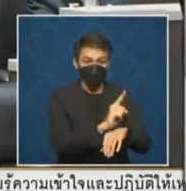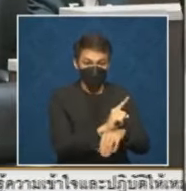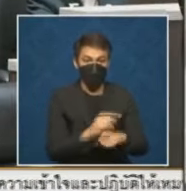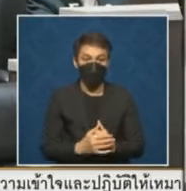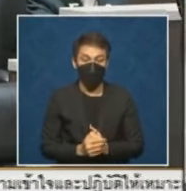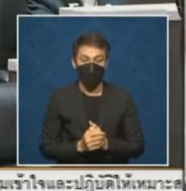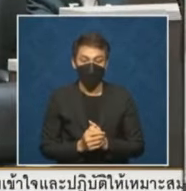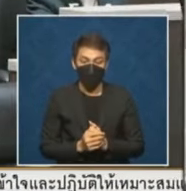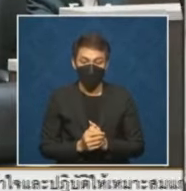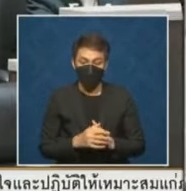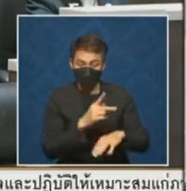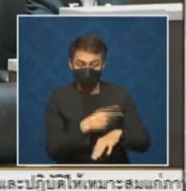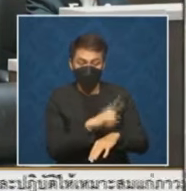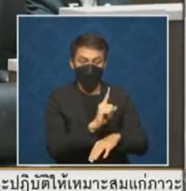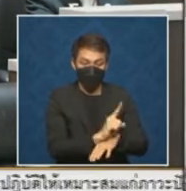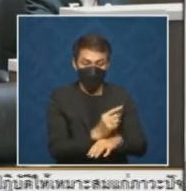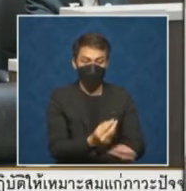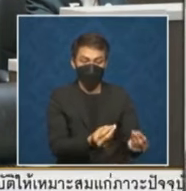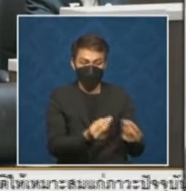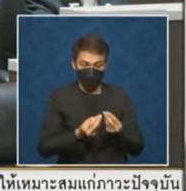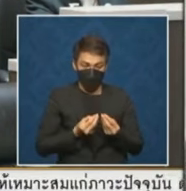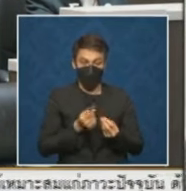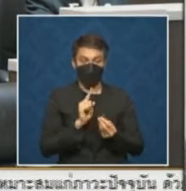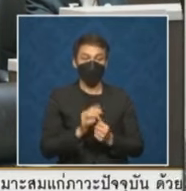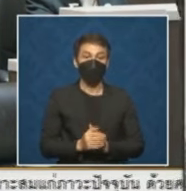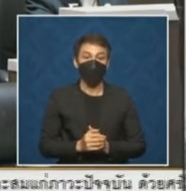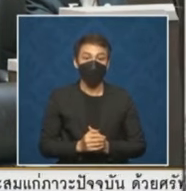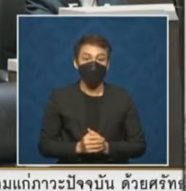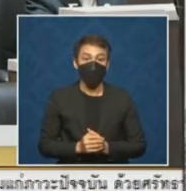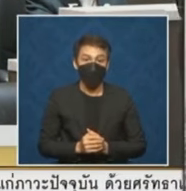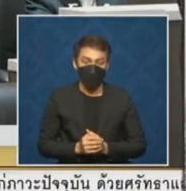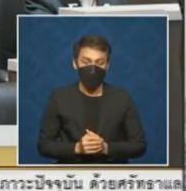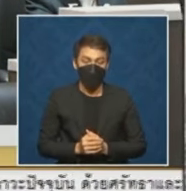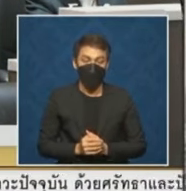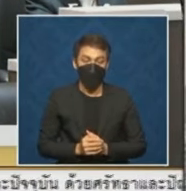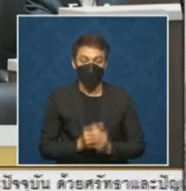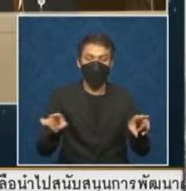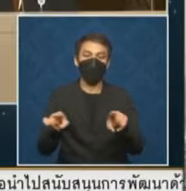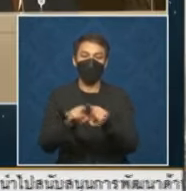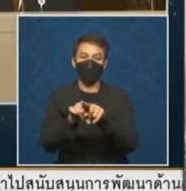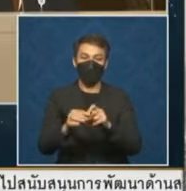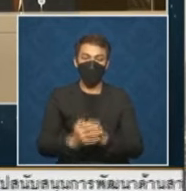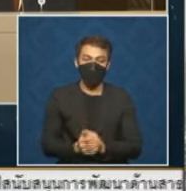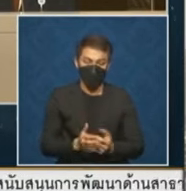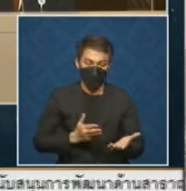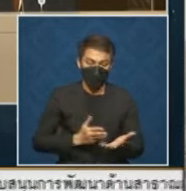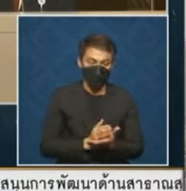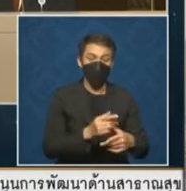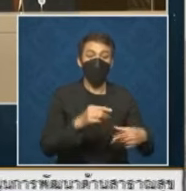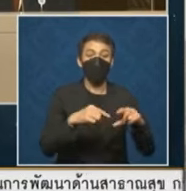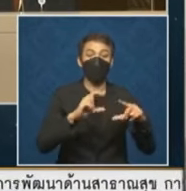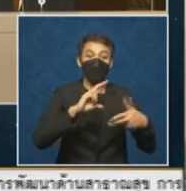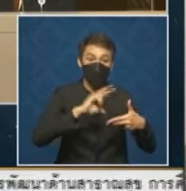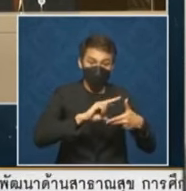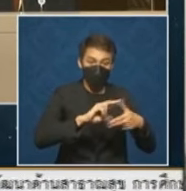ายค้านตอนนี้เนี่ยฝ่ายรัฐบาลเอกภาพไม่ลงตัวนับจากหัวนับตามหัวเนี่ย